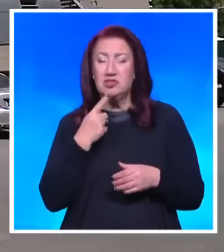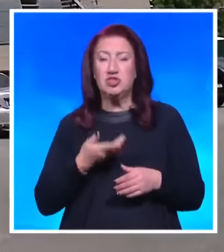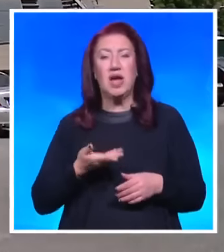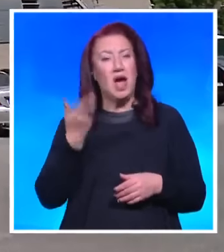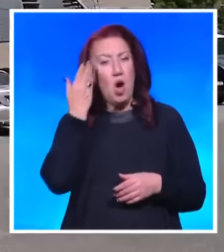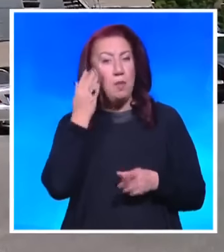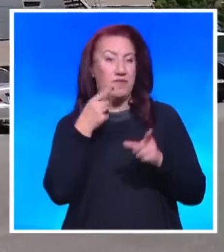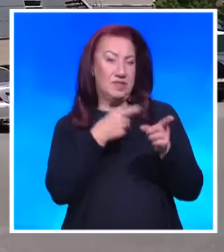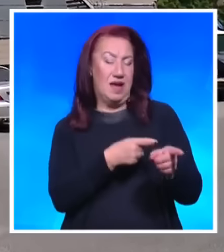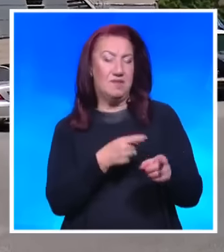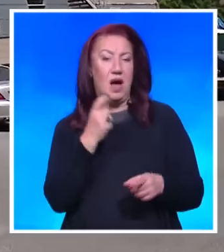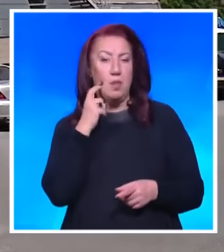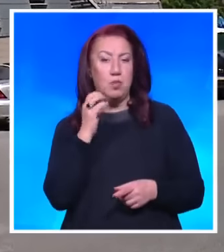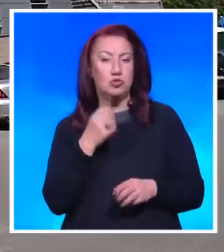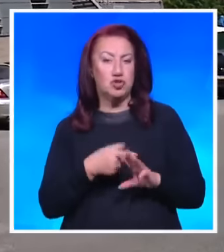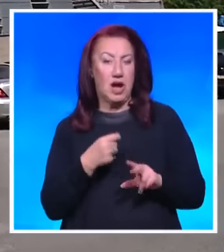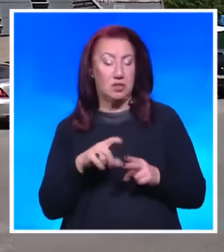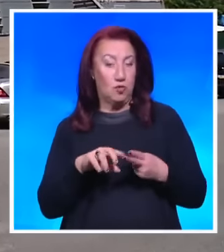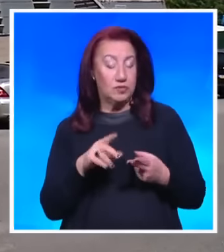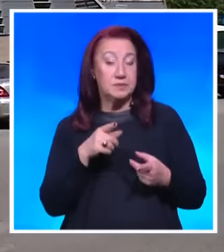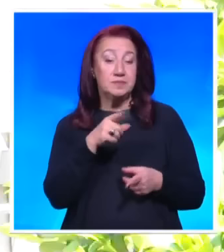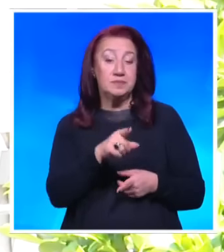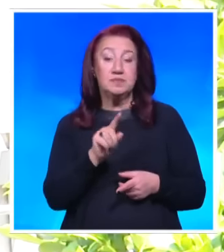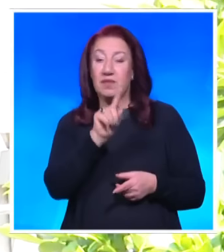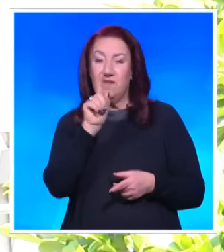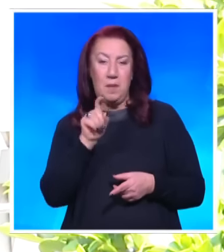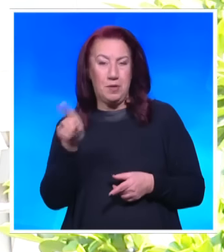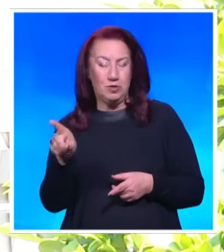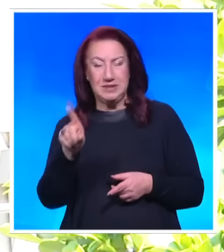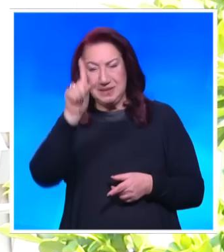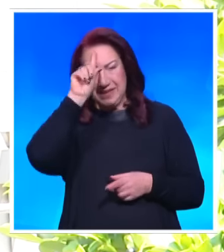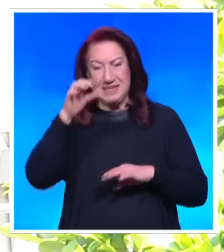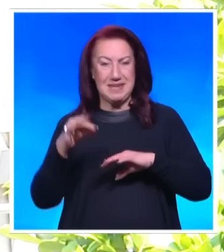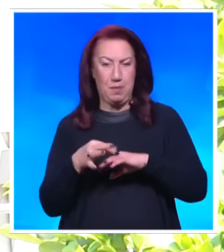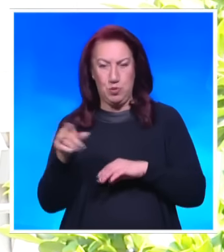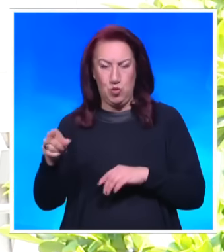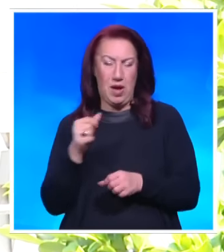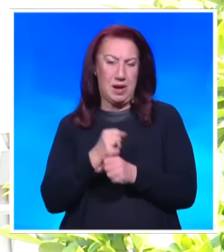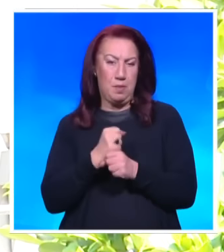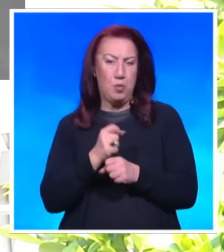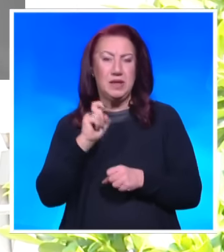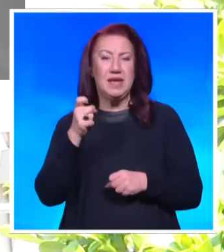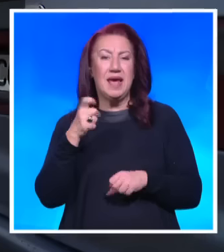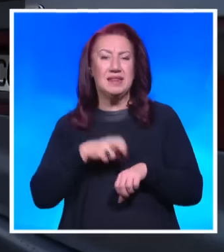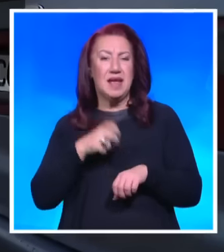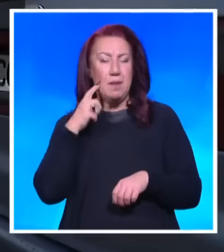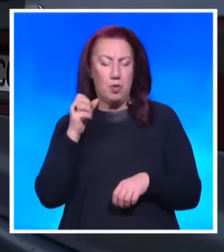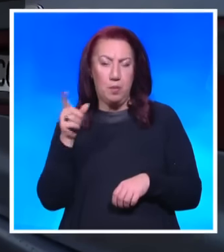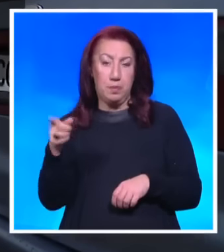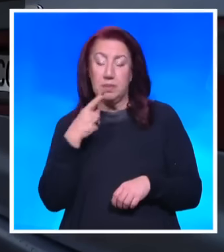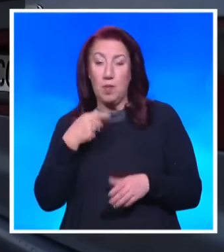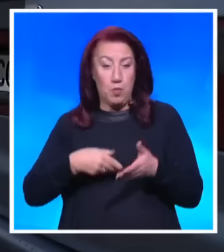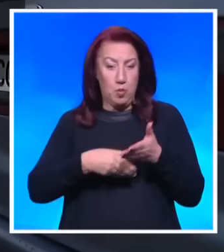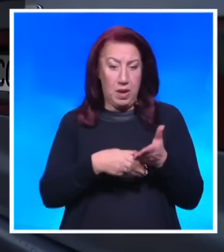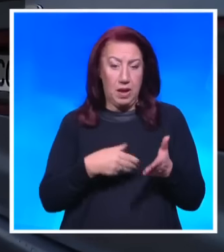На въпроса дали като служител на ГДБОП съпругата на Божанов му е помагала в дейността, тя отговори така. Всъщност през периода, в който